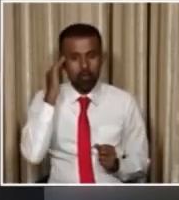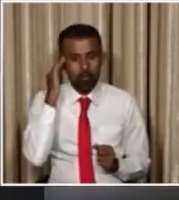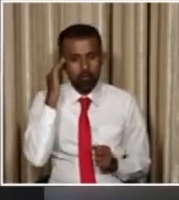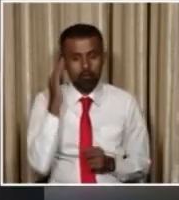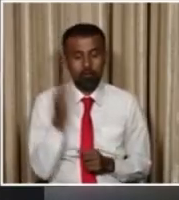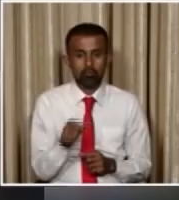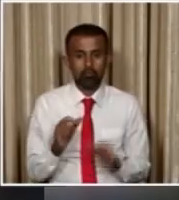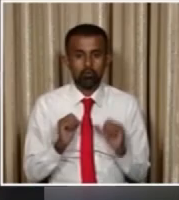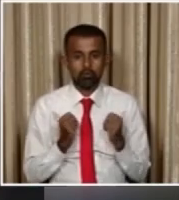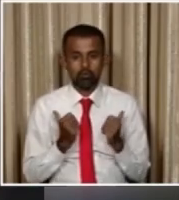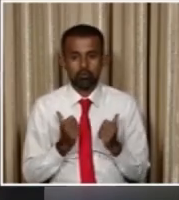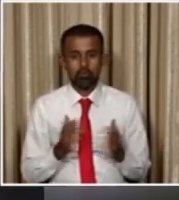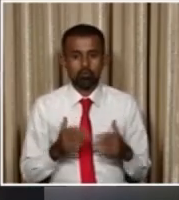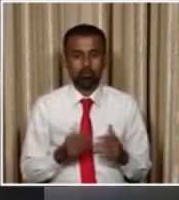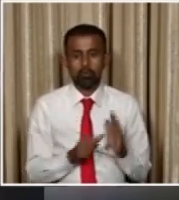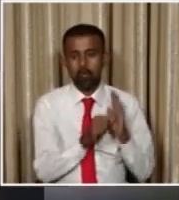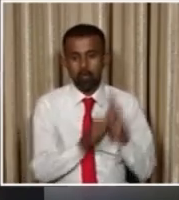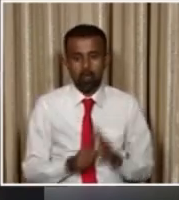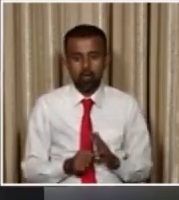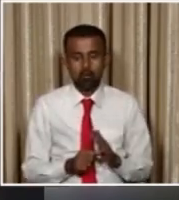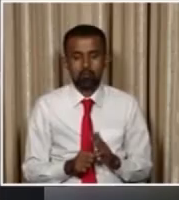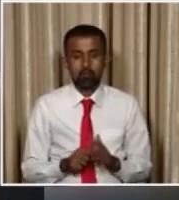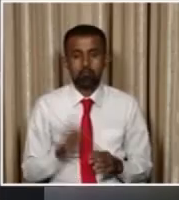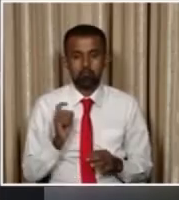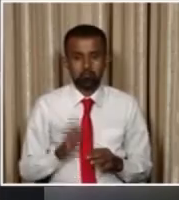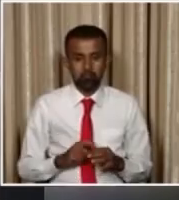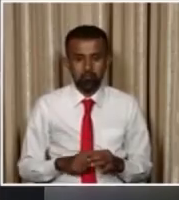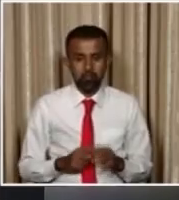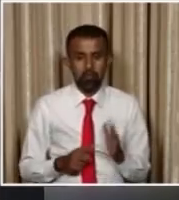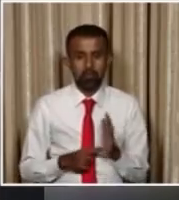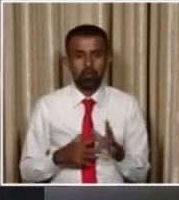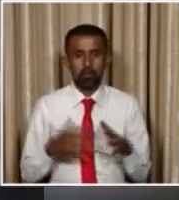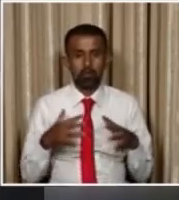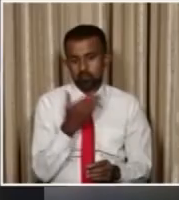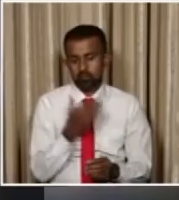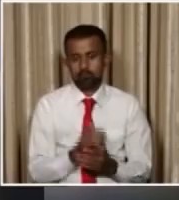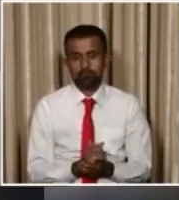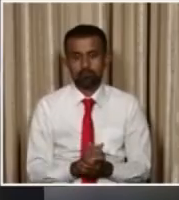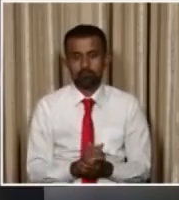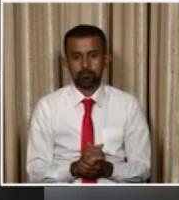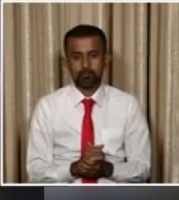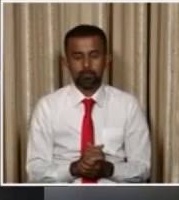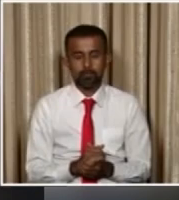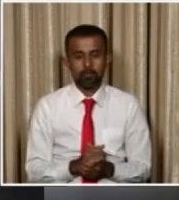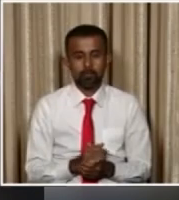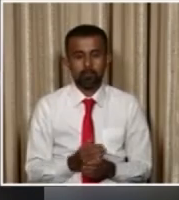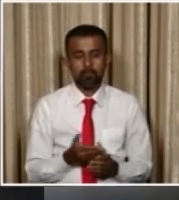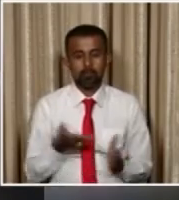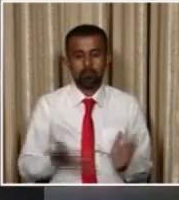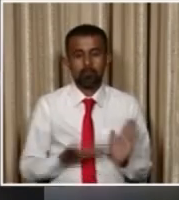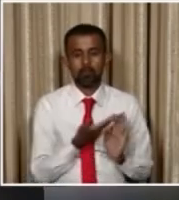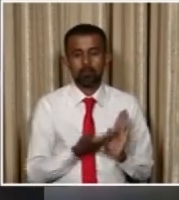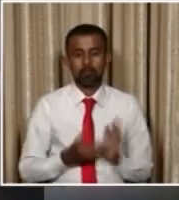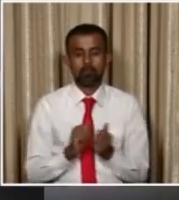ශ්‍රමිකයන්ගේ ජීවිත තවත් අමාරු කරන අවදානමට පත් කරන නීති තමයි මේ යෝජනා වෙන්නේ. දැන් මේ ගෙනලා තියෙන